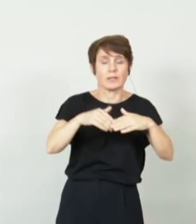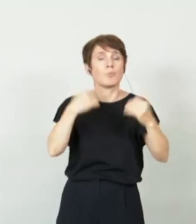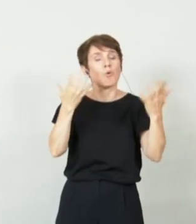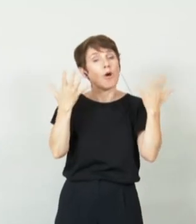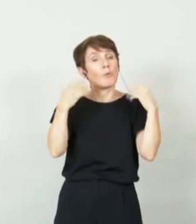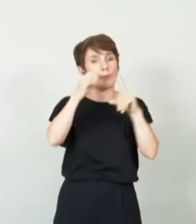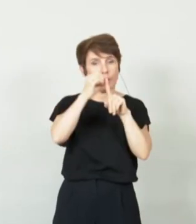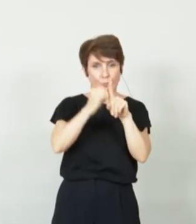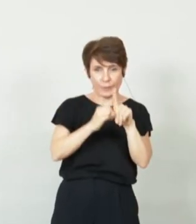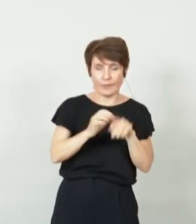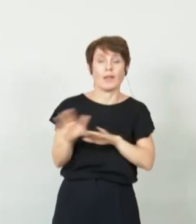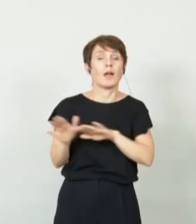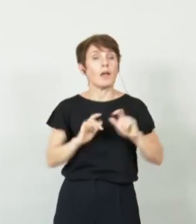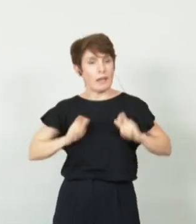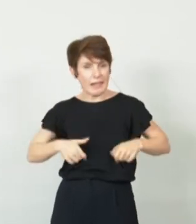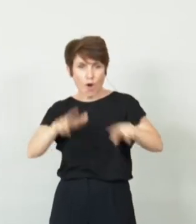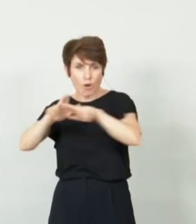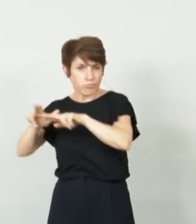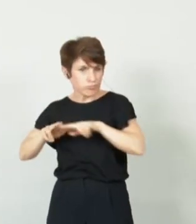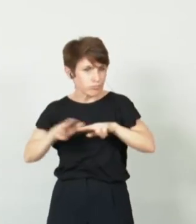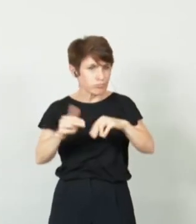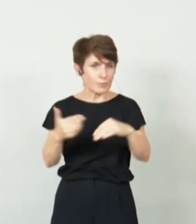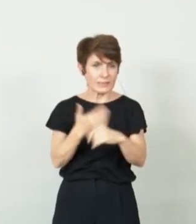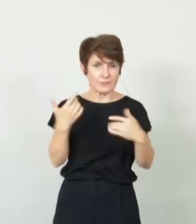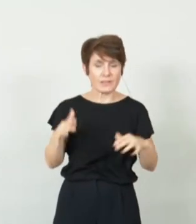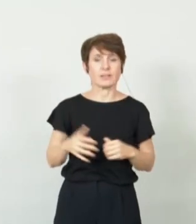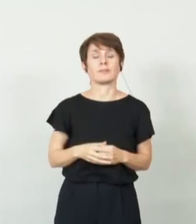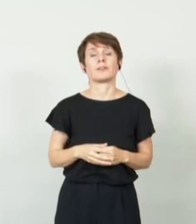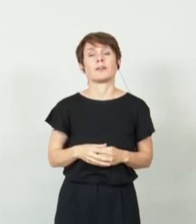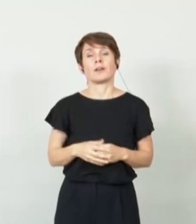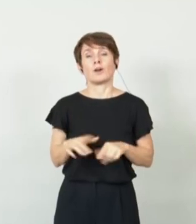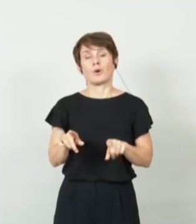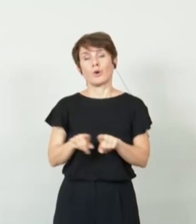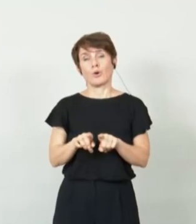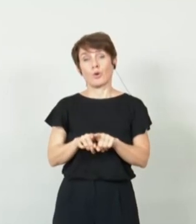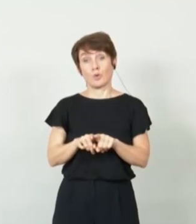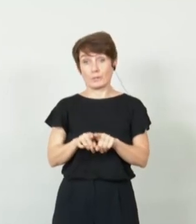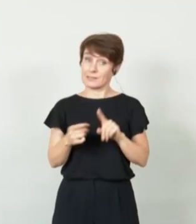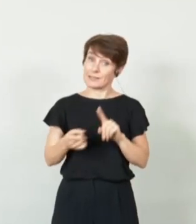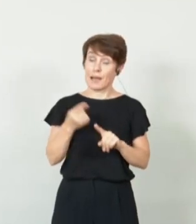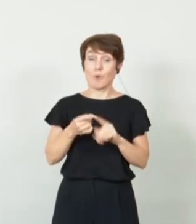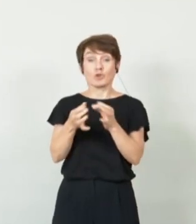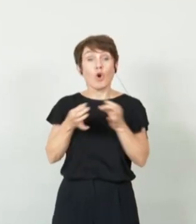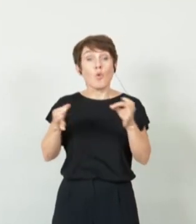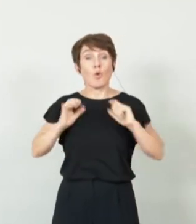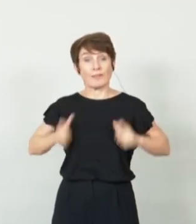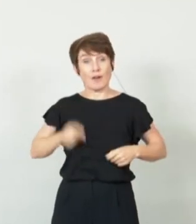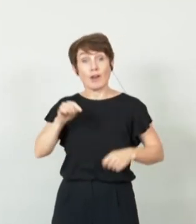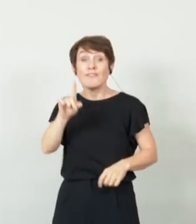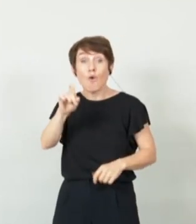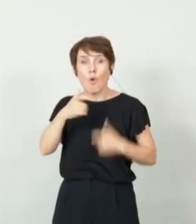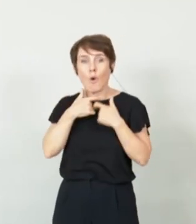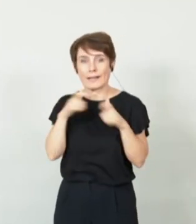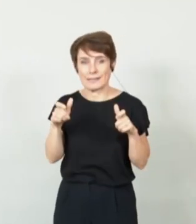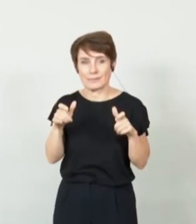à certaines écoles aussi améliorer l'accès à l'eau dans les cours d'école donc toutes ces